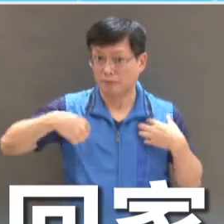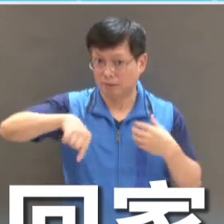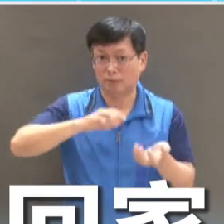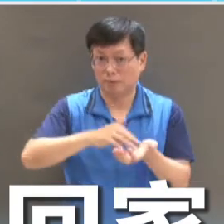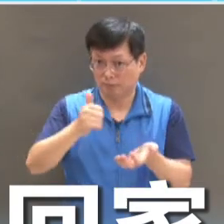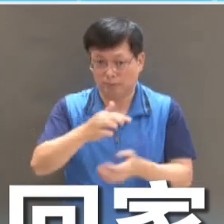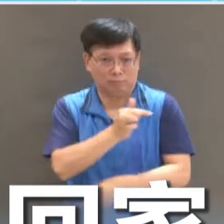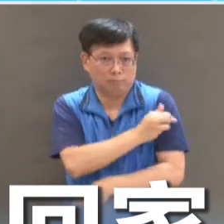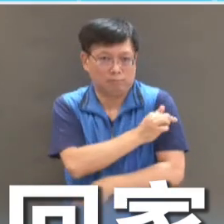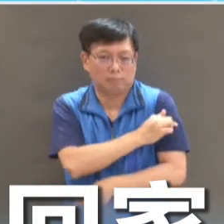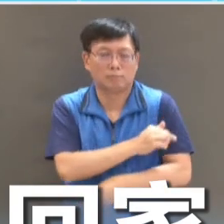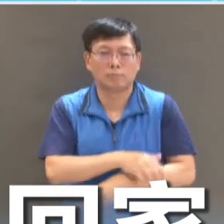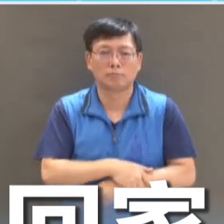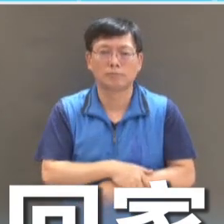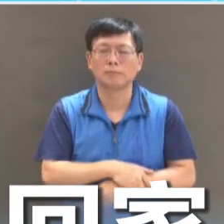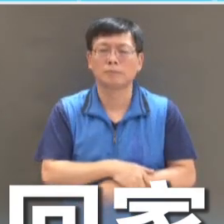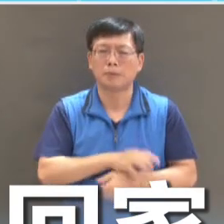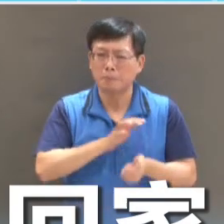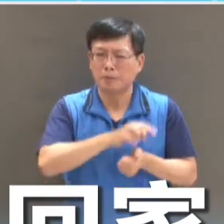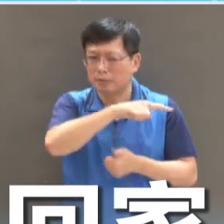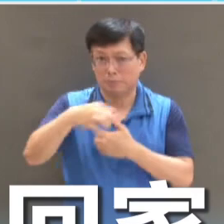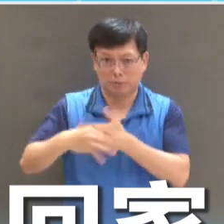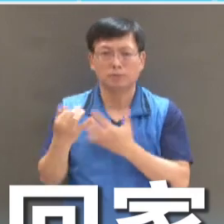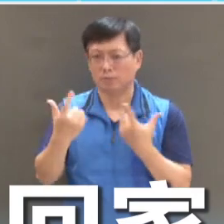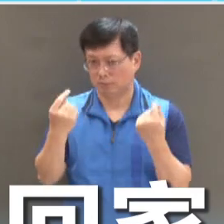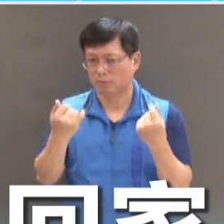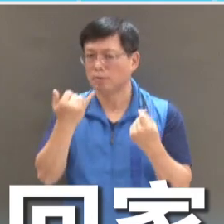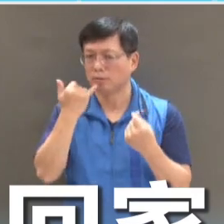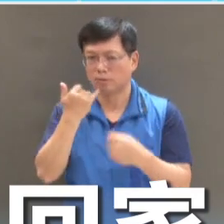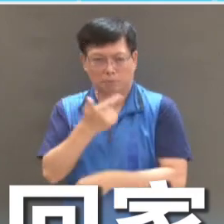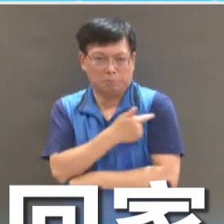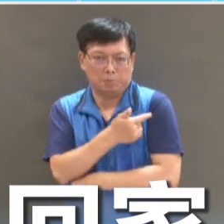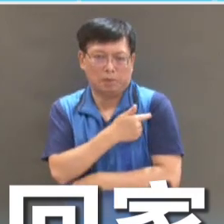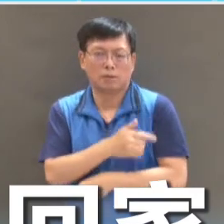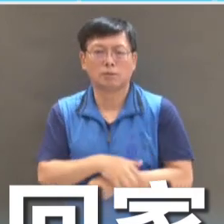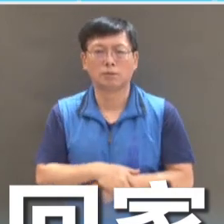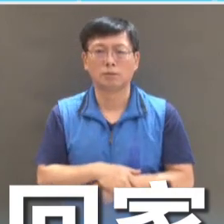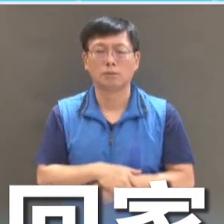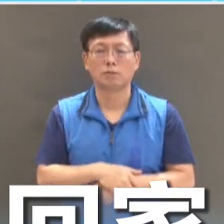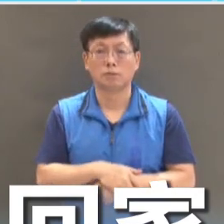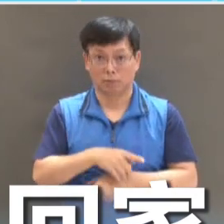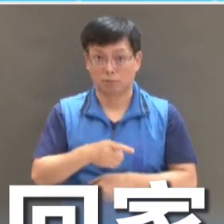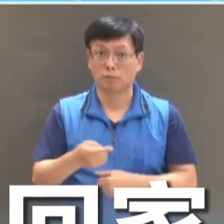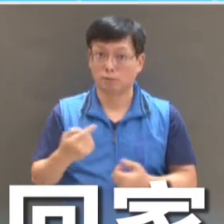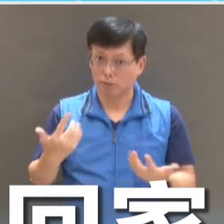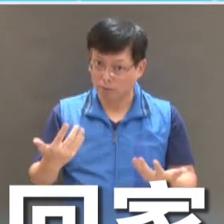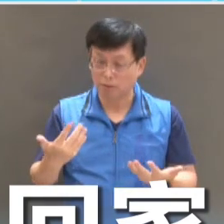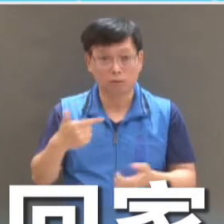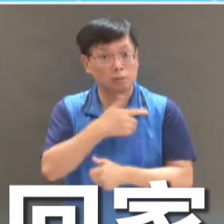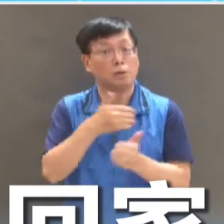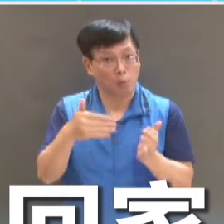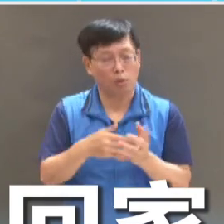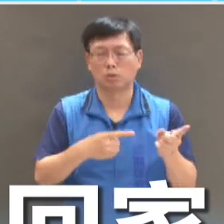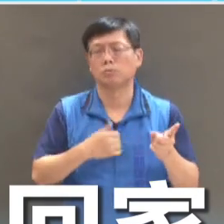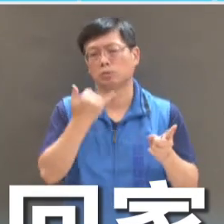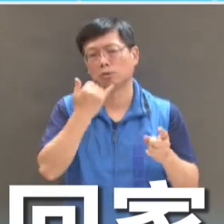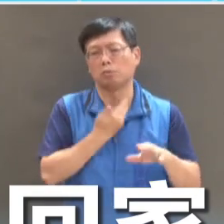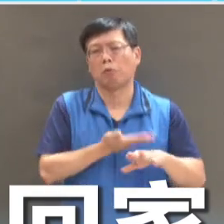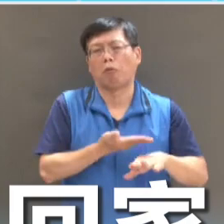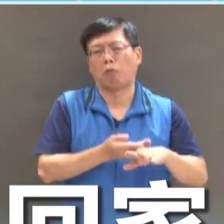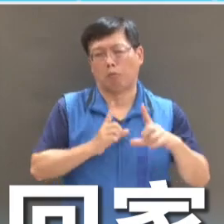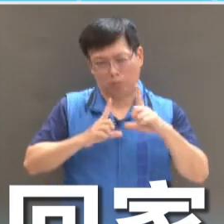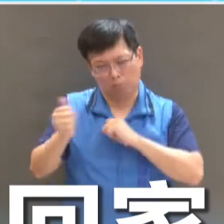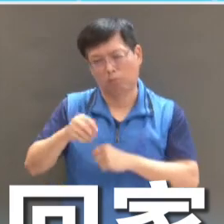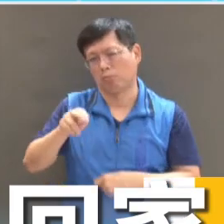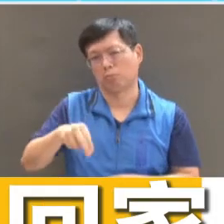事人员，让他们的家属能够接种疫苗，这样子我们的医务同仁才可以安心回家。